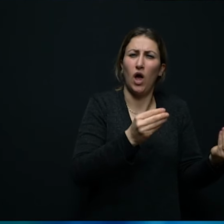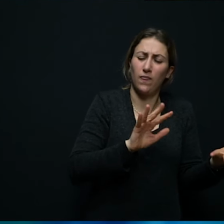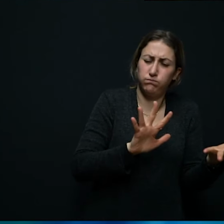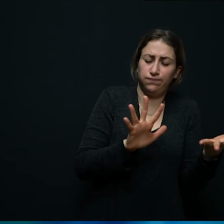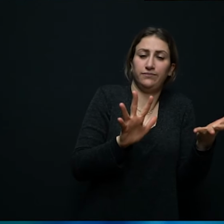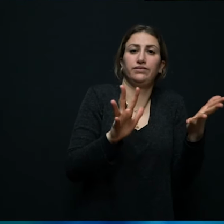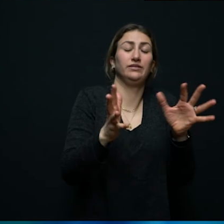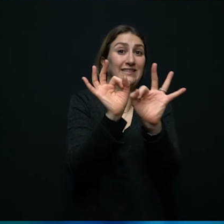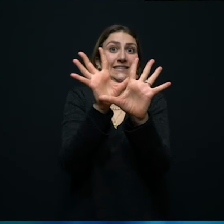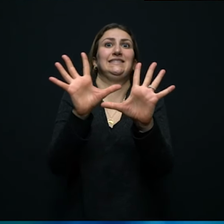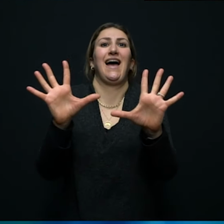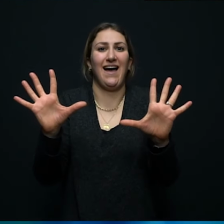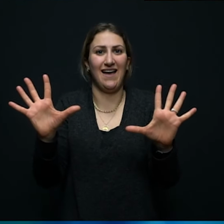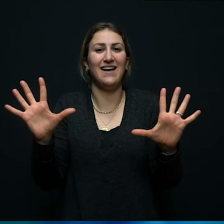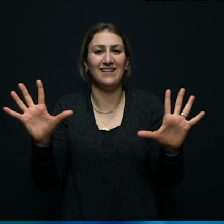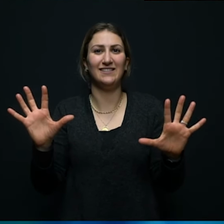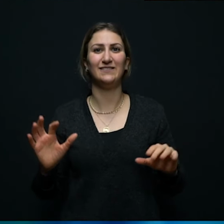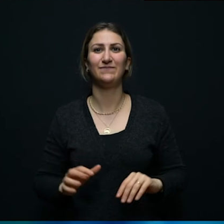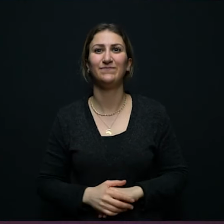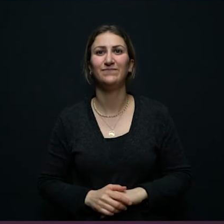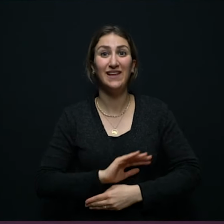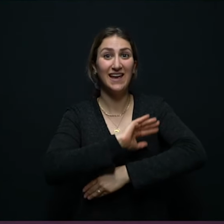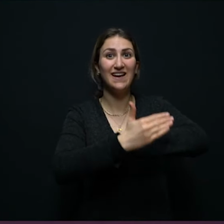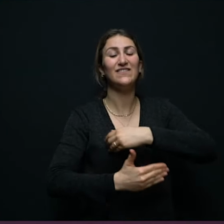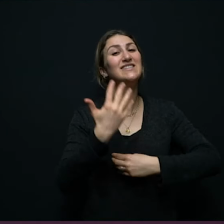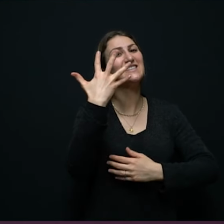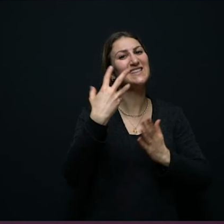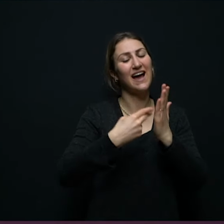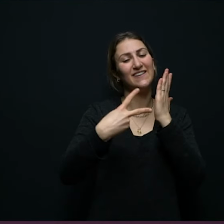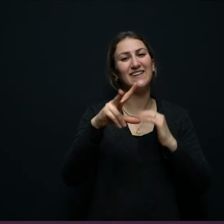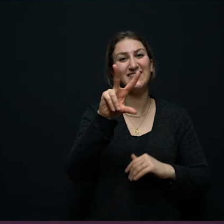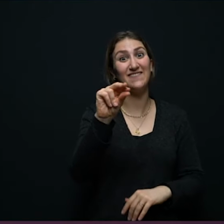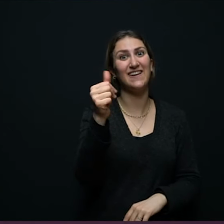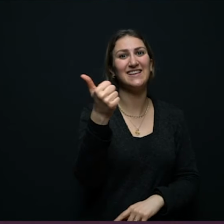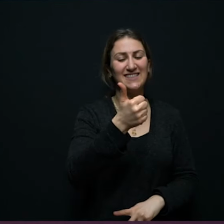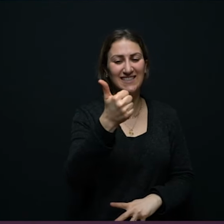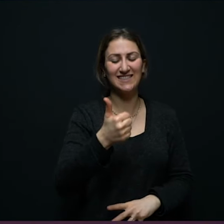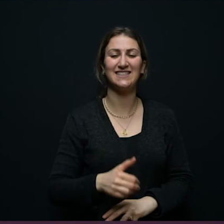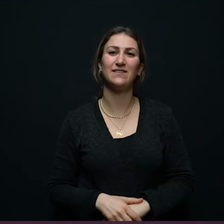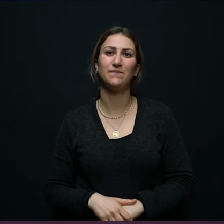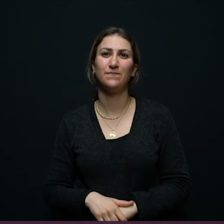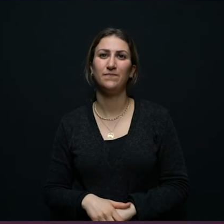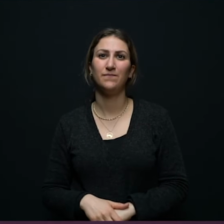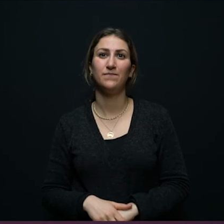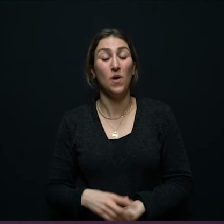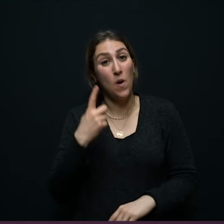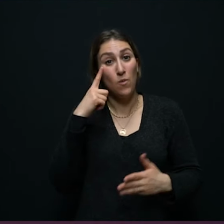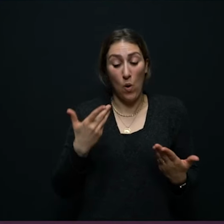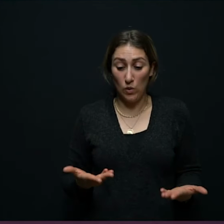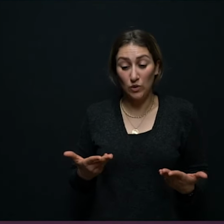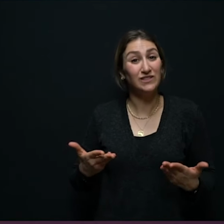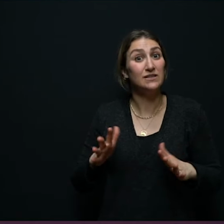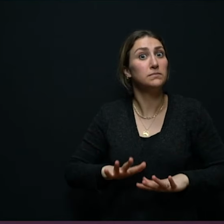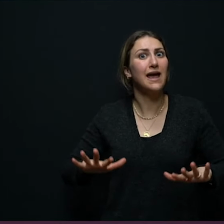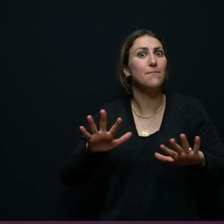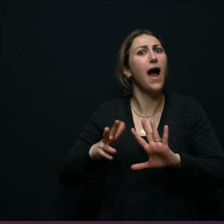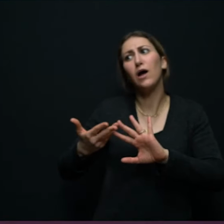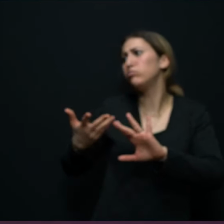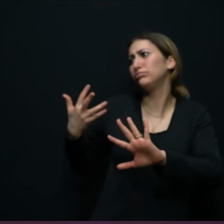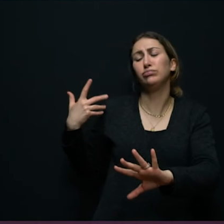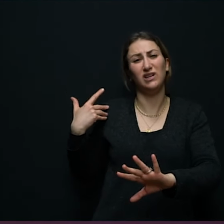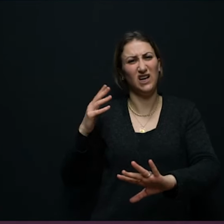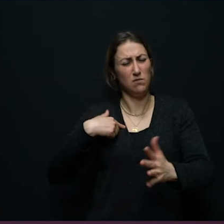repris la lecture de ma bible à la recherche du mot sein l amour à la recherche du mot sainteté et quand on fait ça